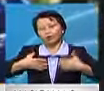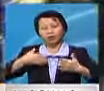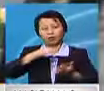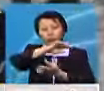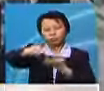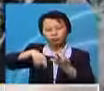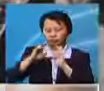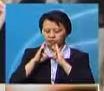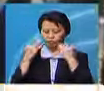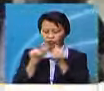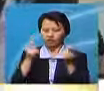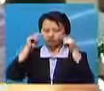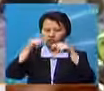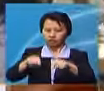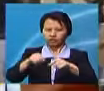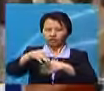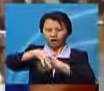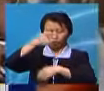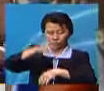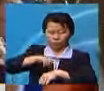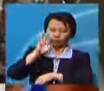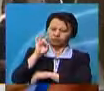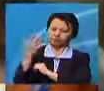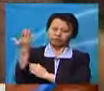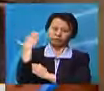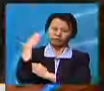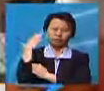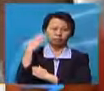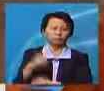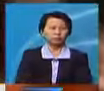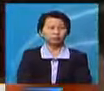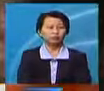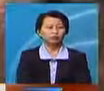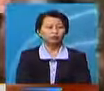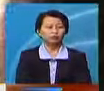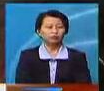semua ahli keluarga yang hadir seawal 8 pagi.